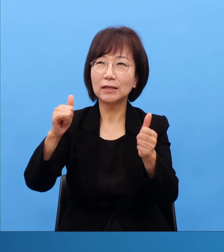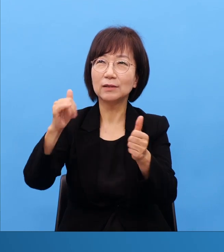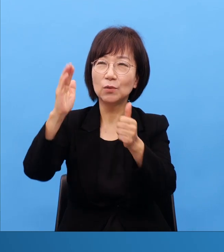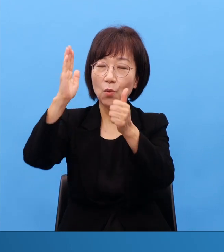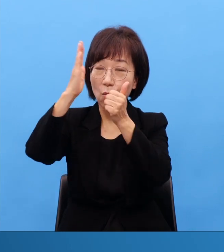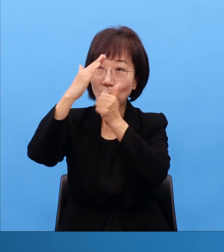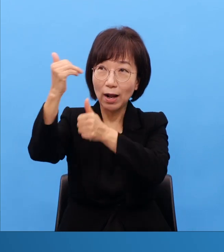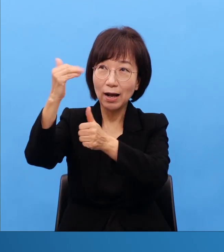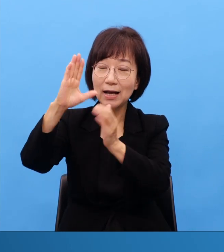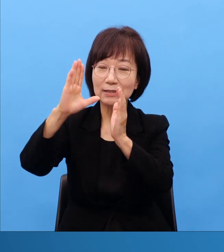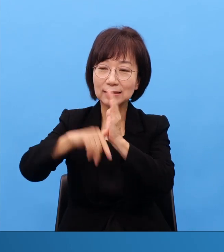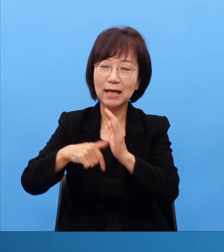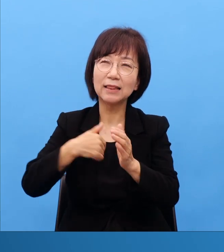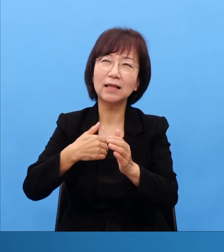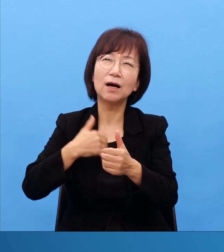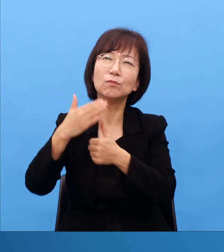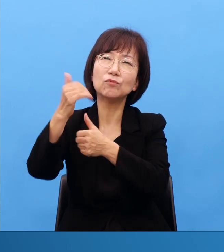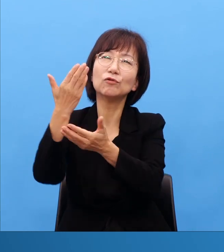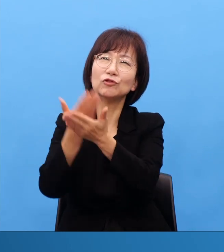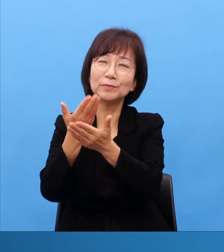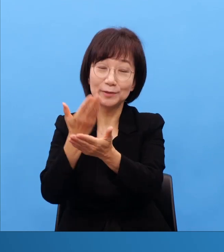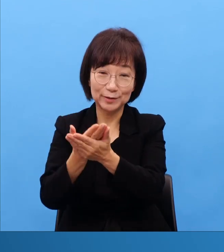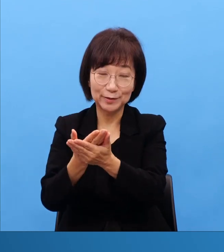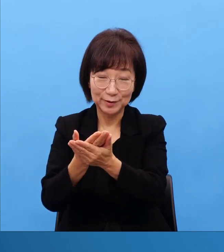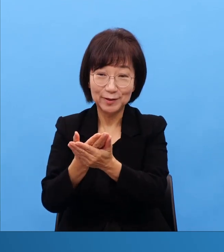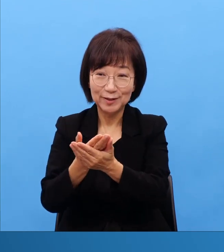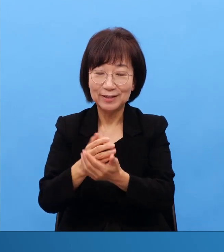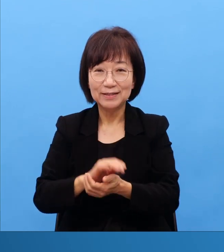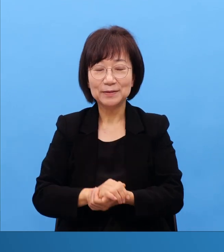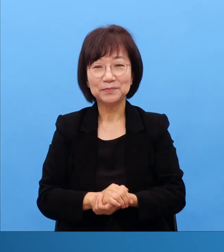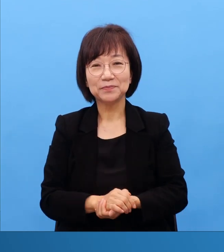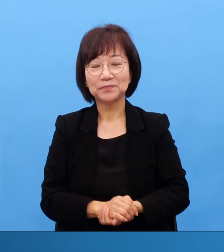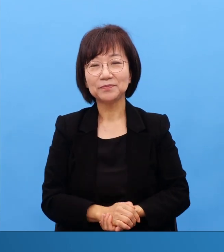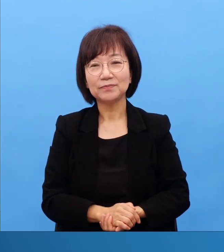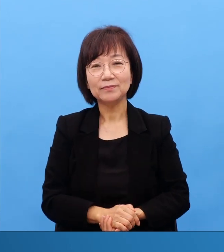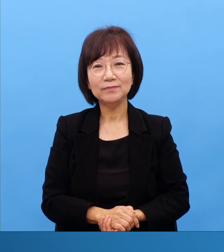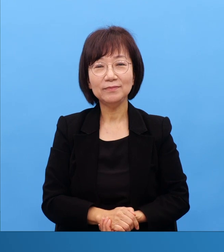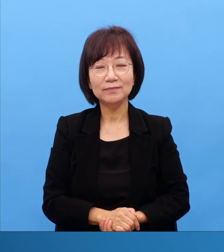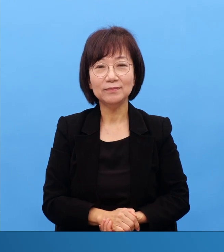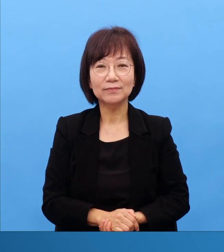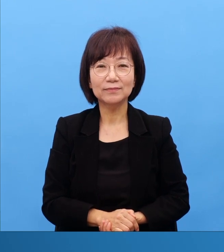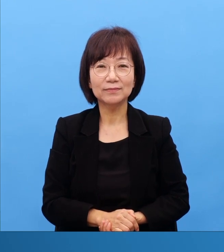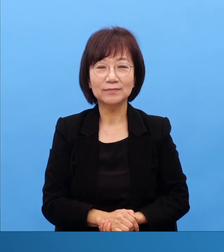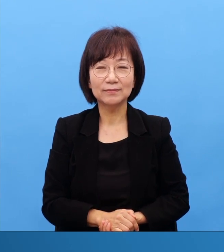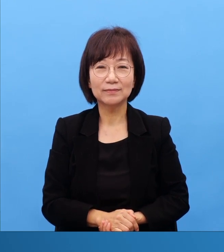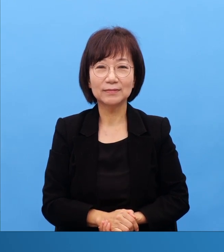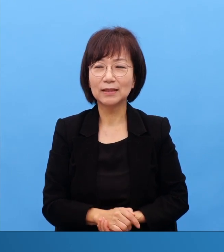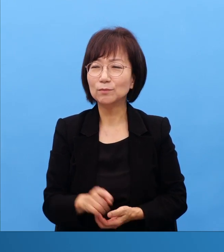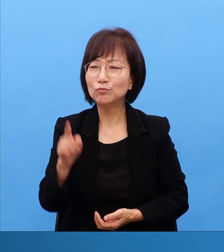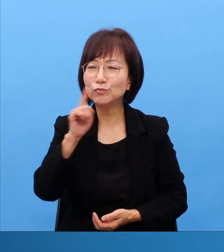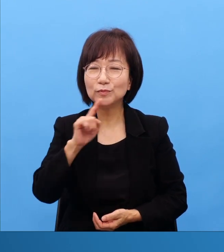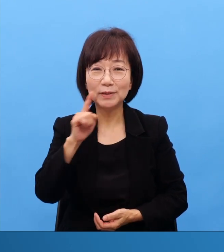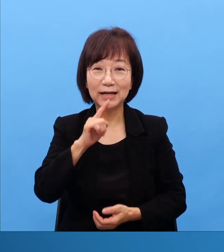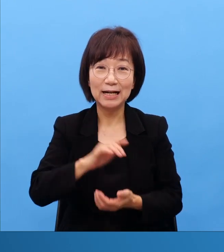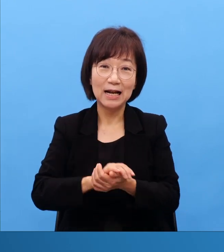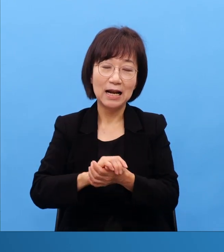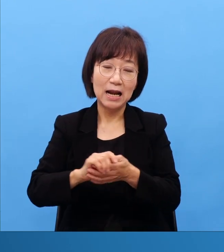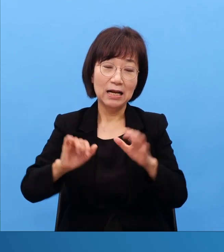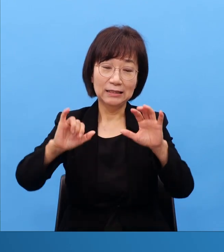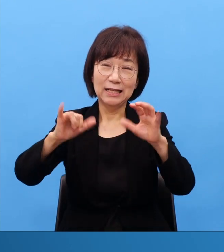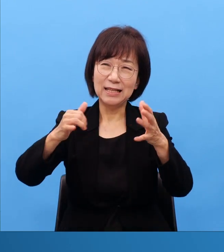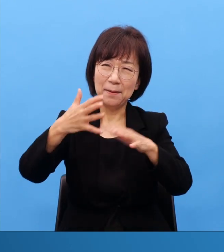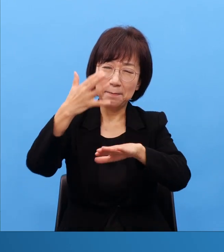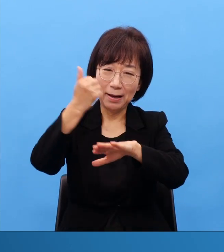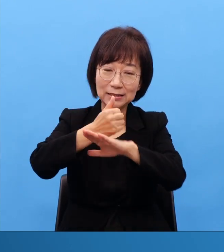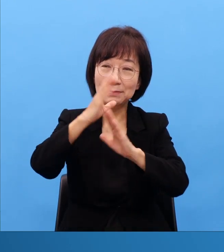to you, please call me with them. 그 이제 약간 영어에 보면은 잘 알겠지만은 마지막 때 나를 지나치지 마소서.